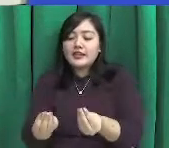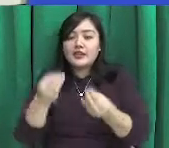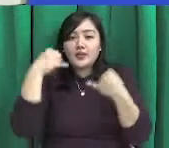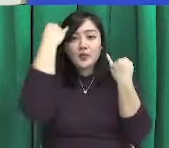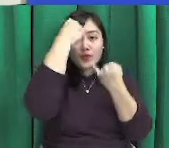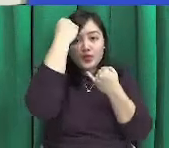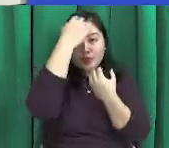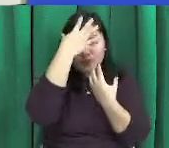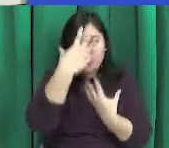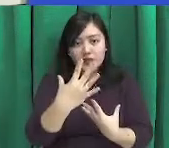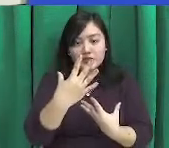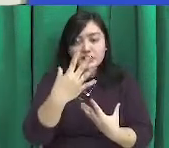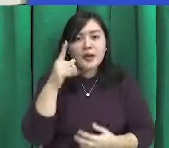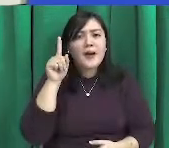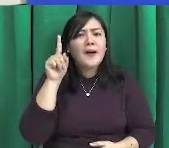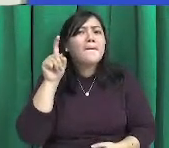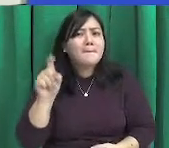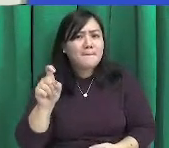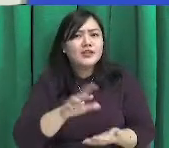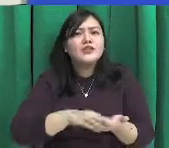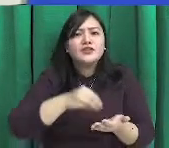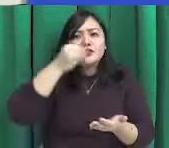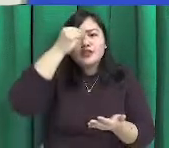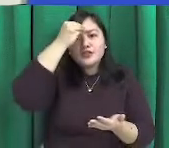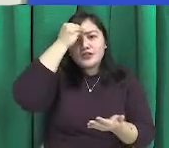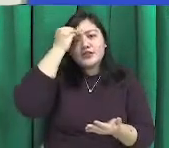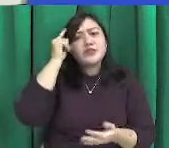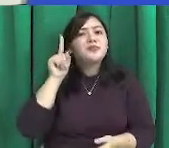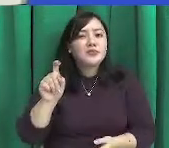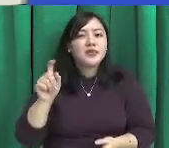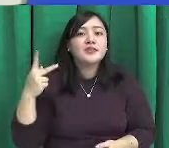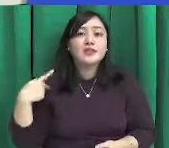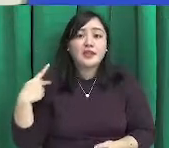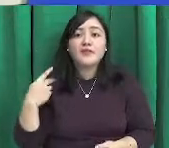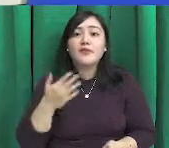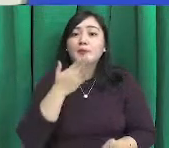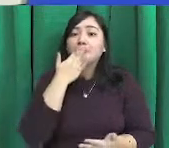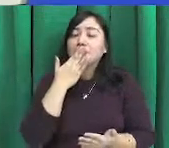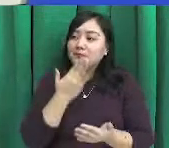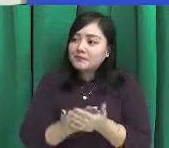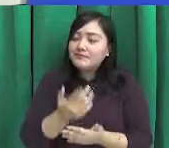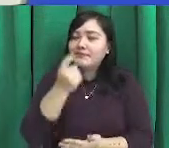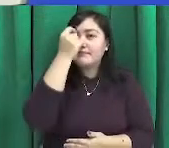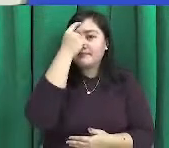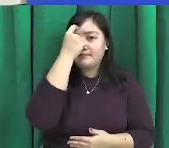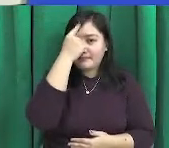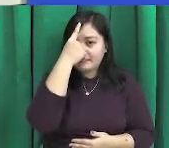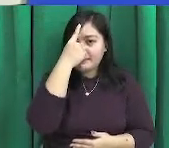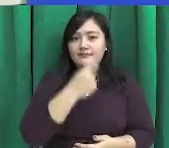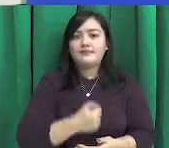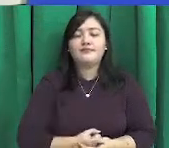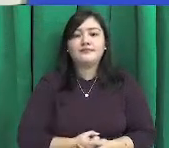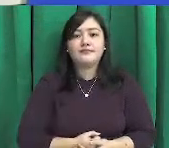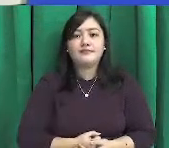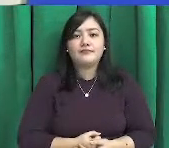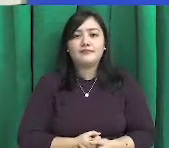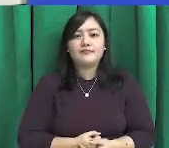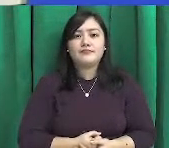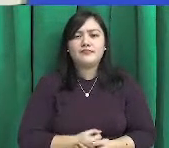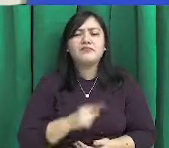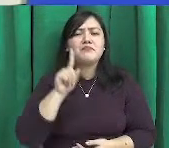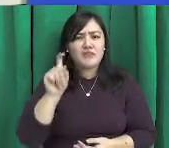kapatid, dapat naman matuto naman tayo, magkaroon naman tayo ng magandang comprehension.